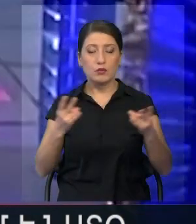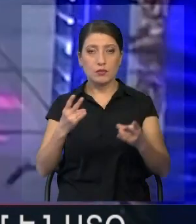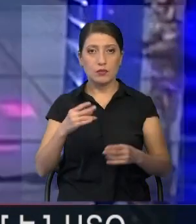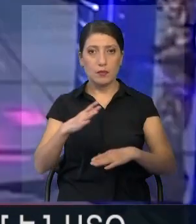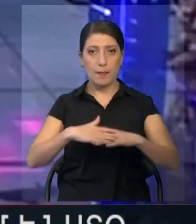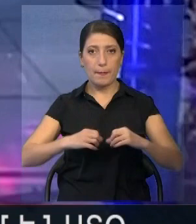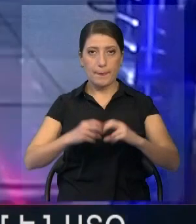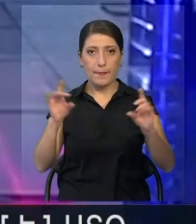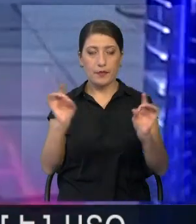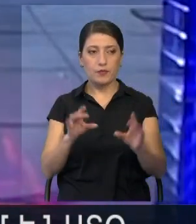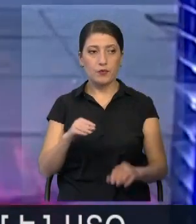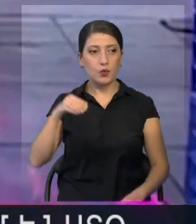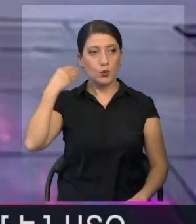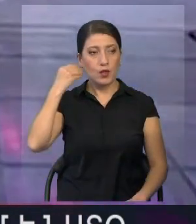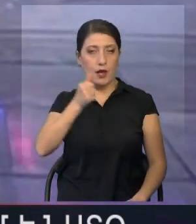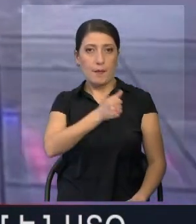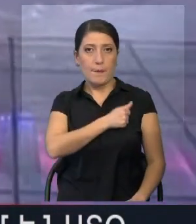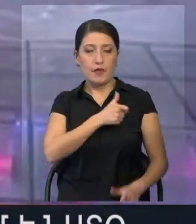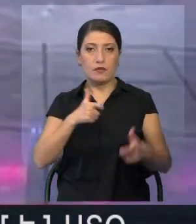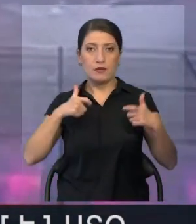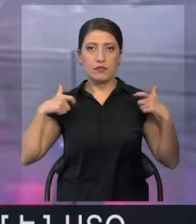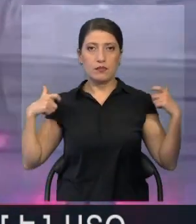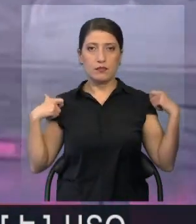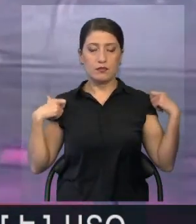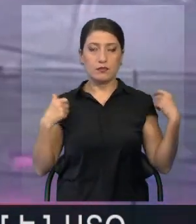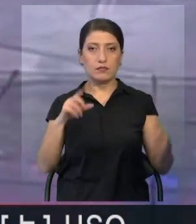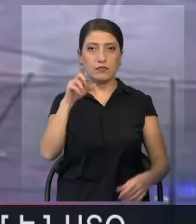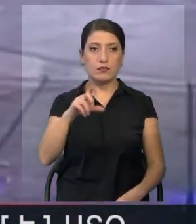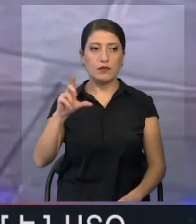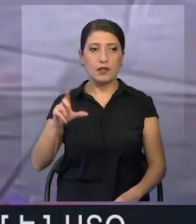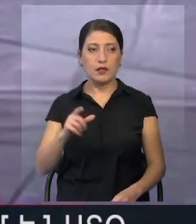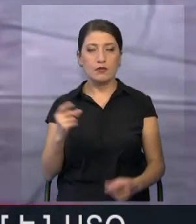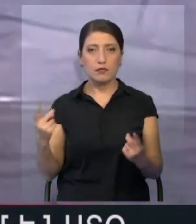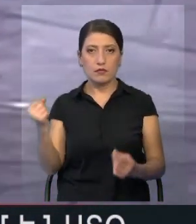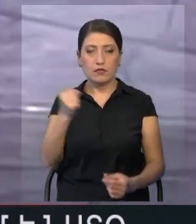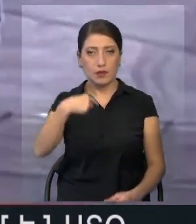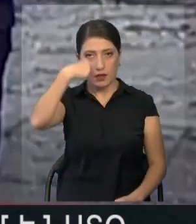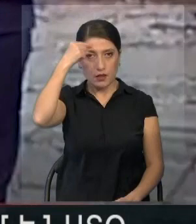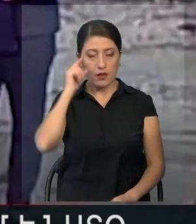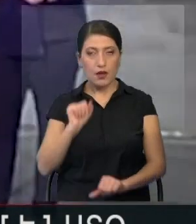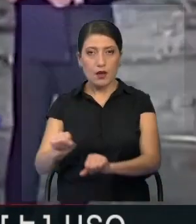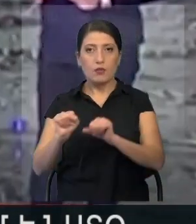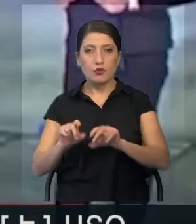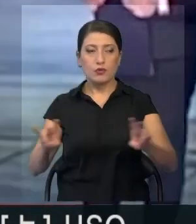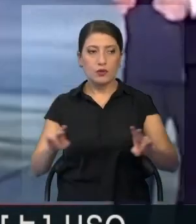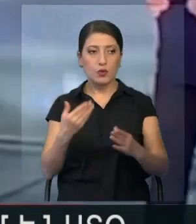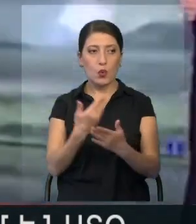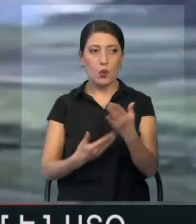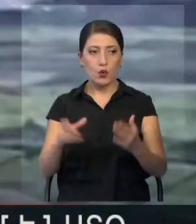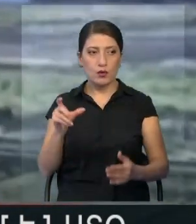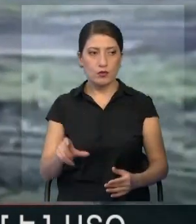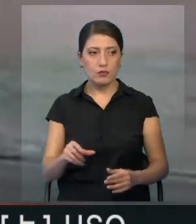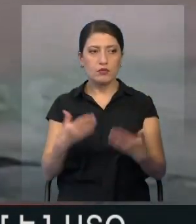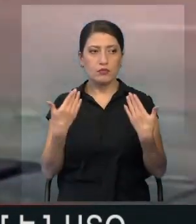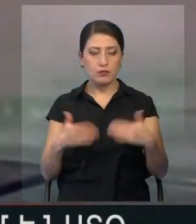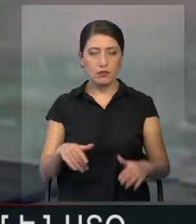փորձագետները։ Թուրքական բանակի գեներալ լեյտենանտ Բայթիար Էրսայը նշանակվել է Ադրբեջանի պաշտպանության նախարարի խորհրդական